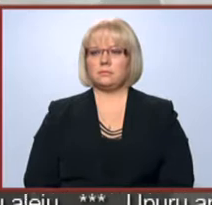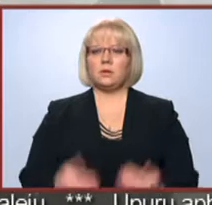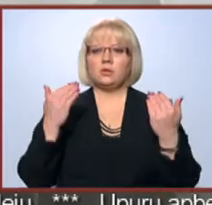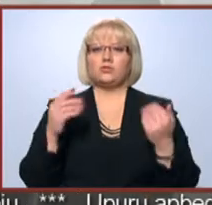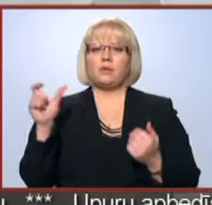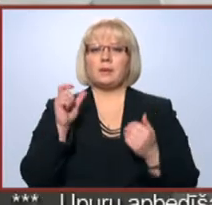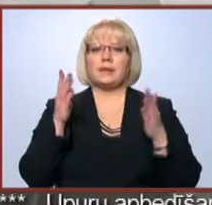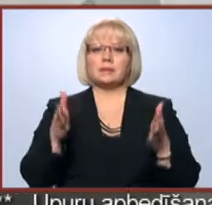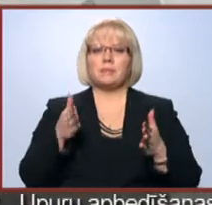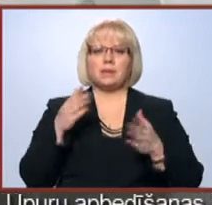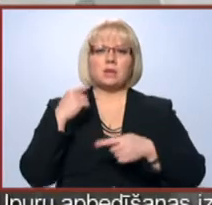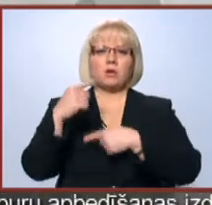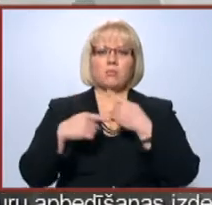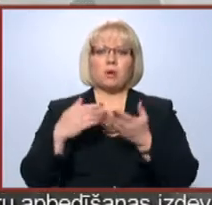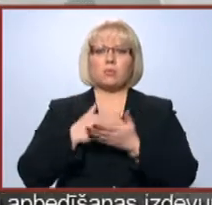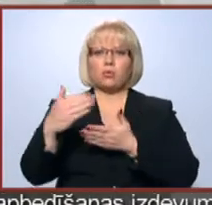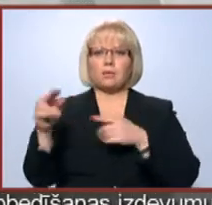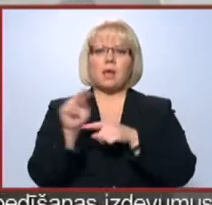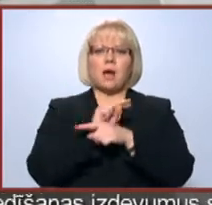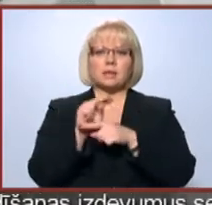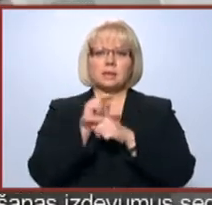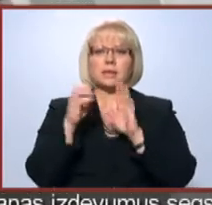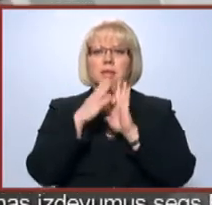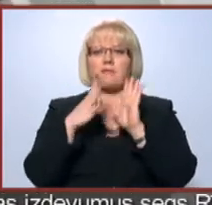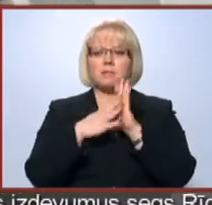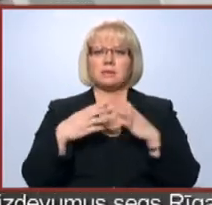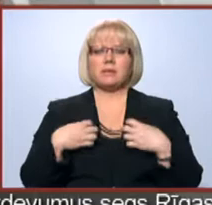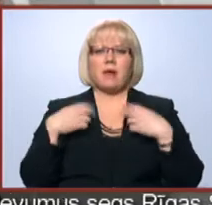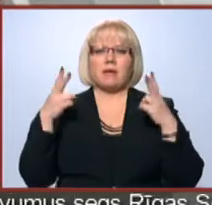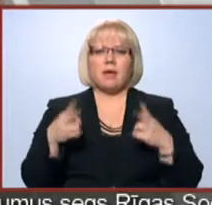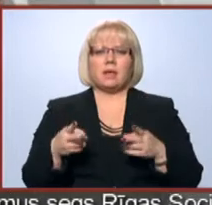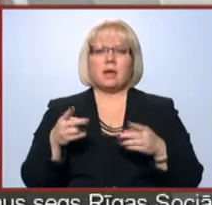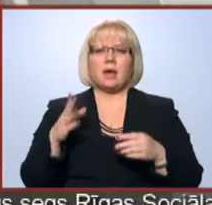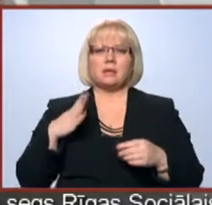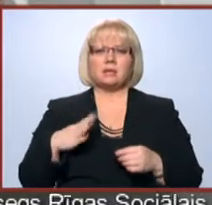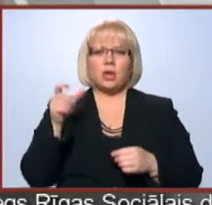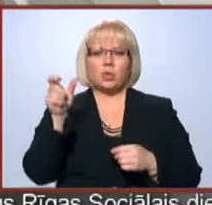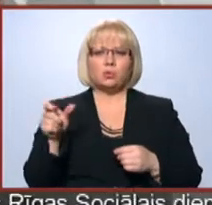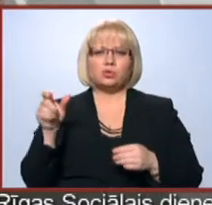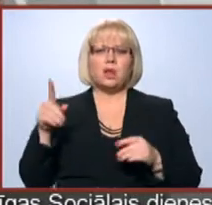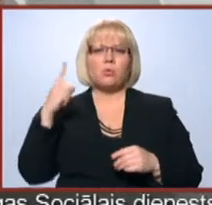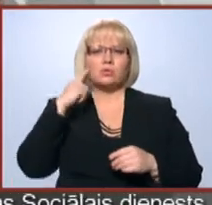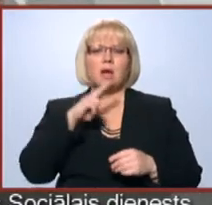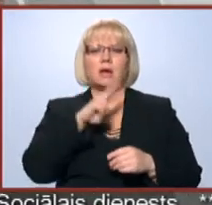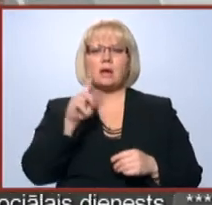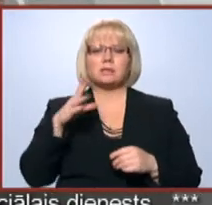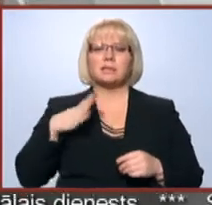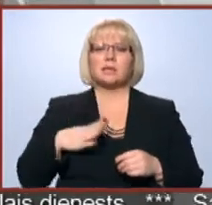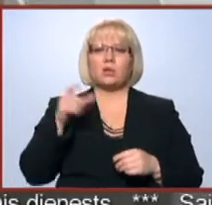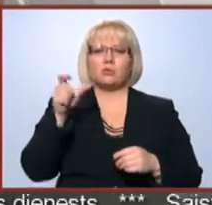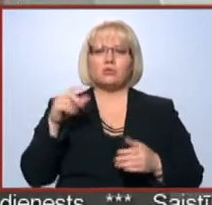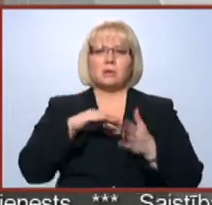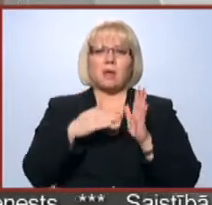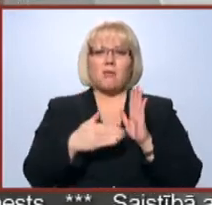Un šobrīd slimnīcās joprojām turpina ārstēties 19 traģēdijā cietušie, lai uzzinātu, kāds ir šobrīd cietušo stāvoklis.